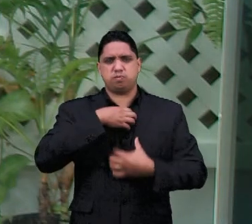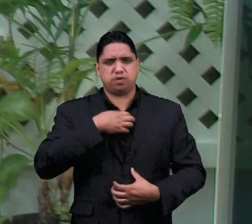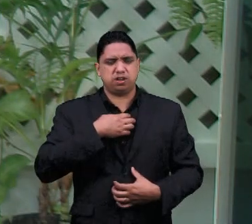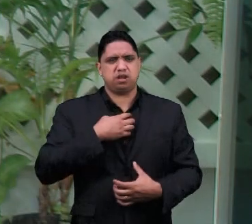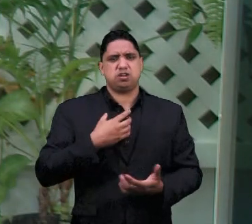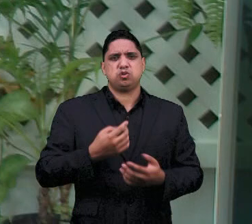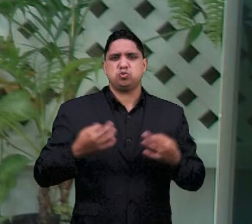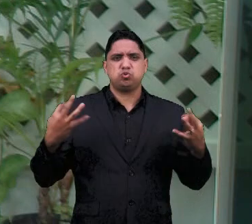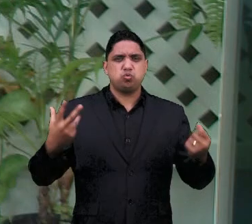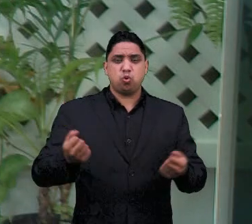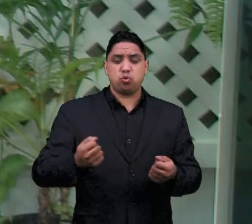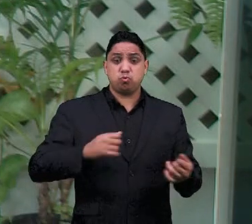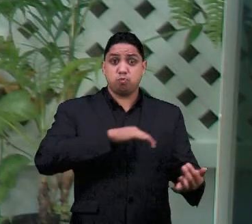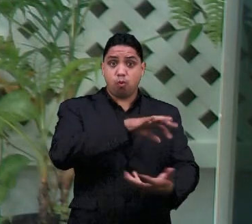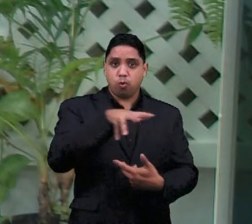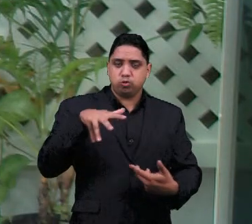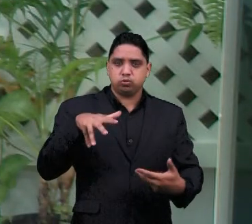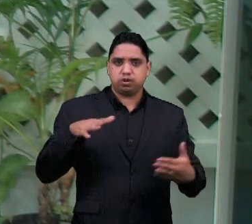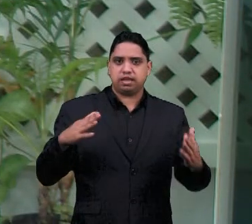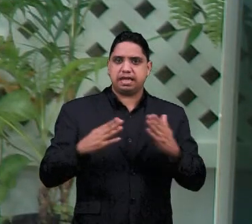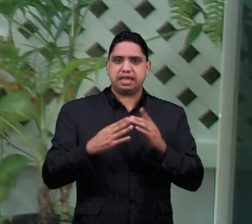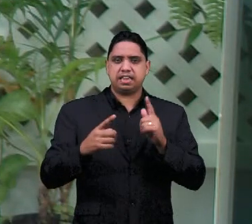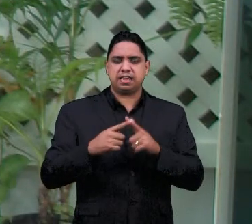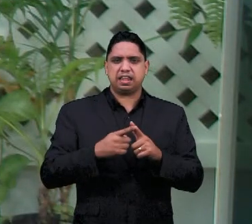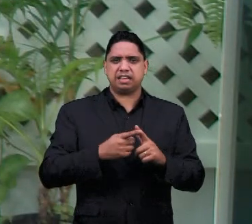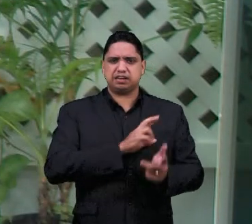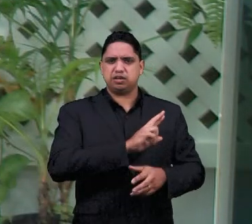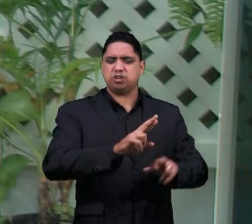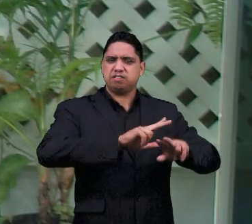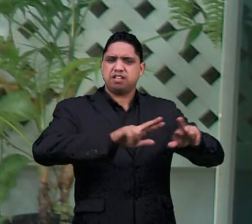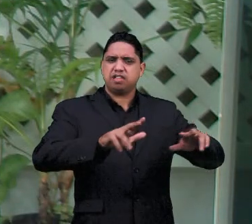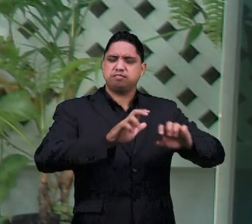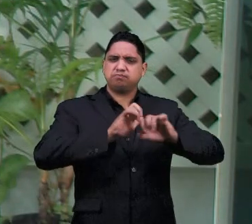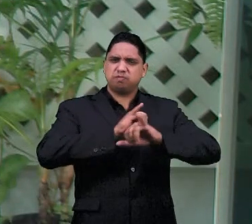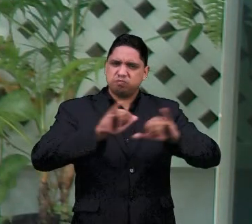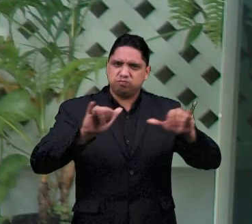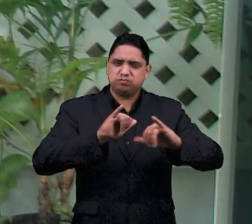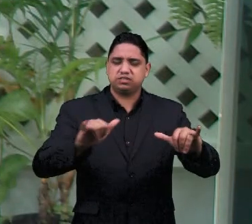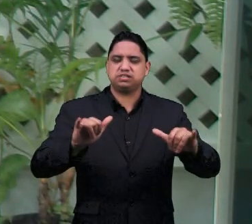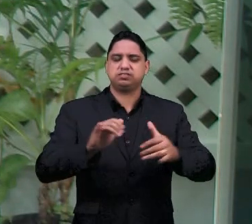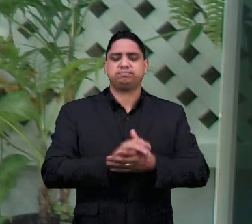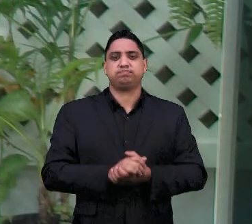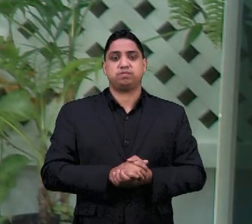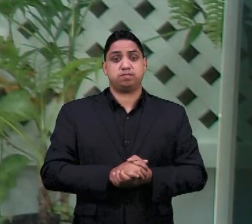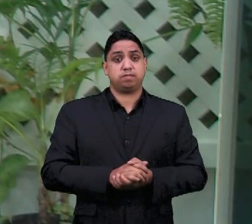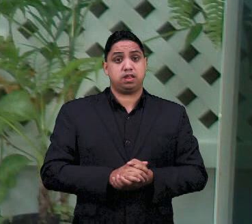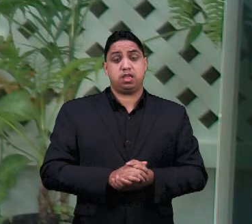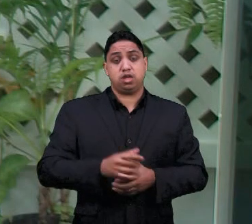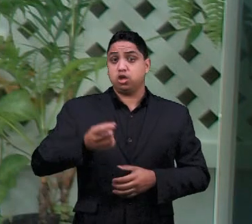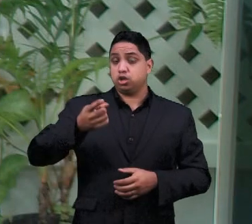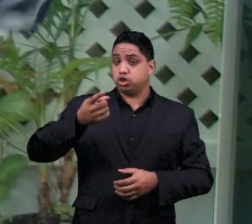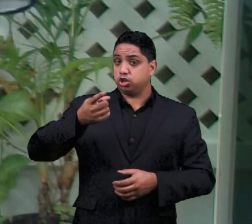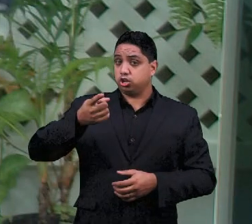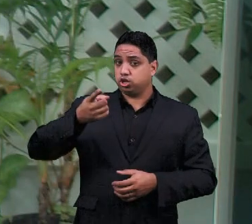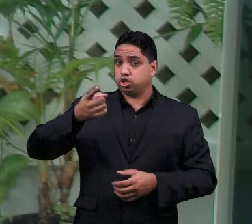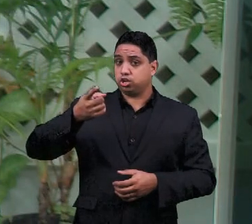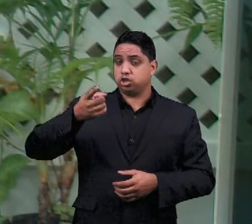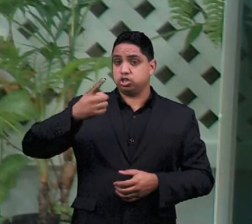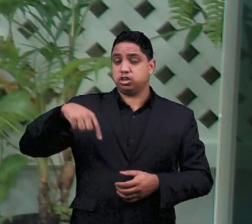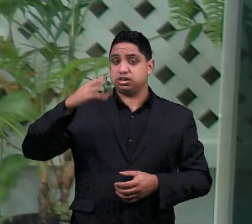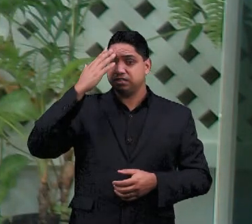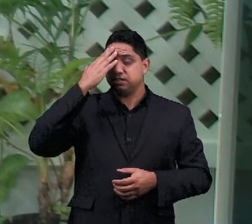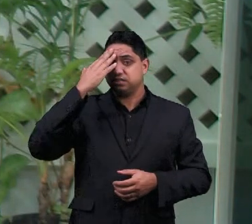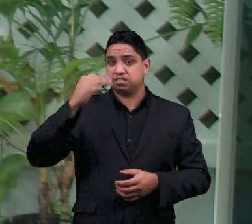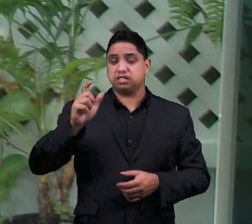de la part de toutes les églises évangéliques, des pasteurs, ouvriers, dans tous les endroits.